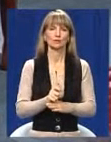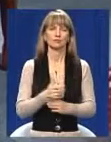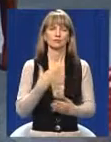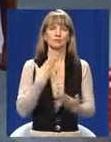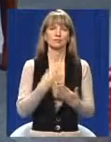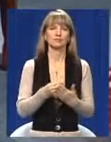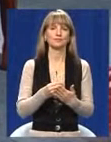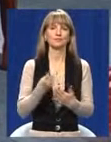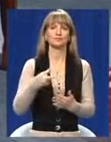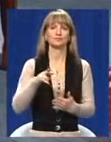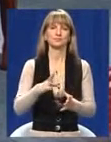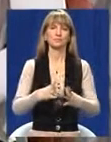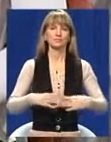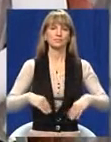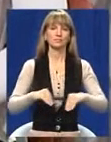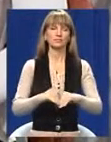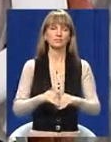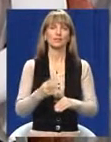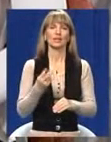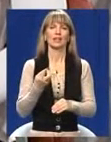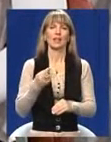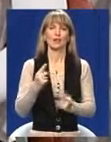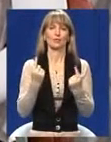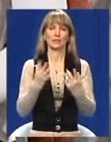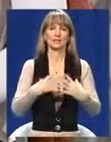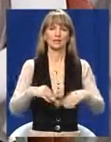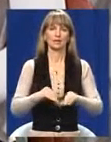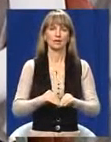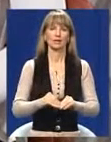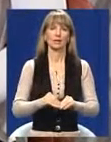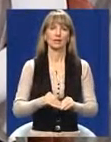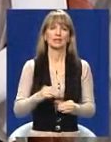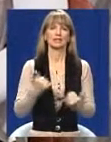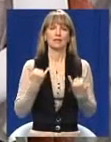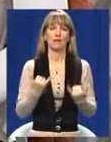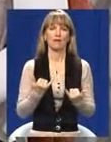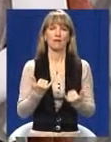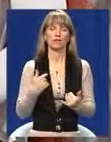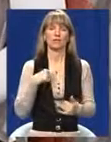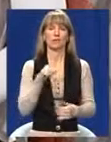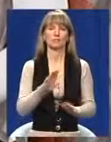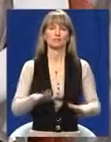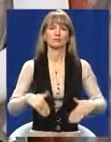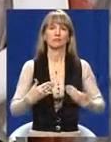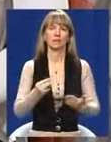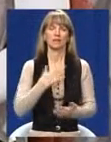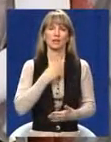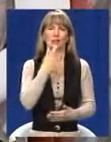сімейних, більш для сімей, для великих родин. Ну тож, а сьогодні і зараз я тобі пропоную і нашим